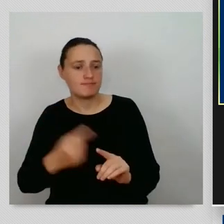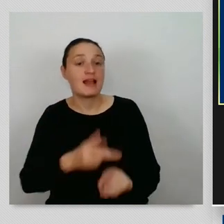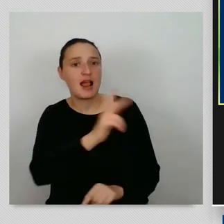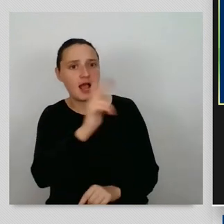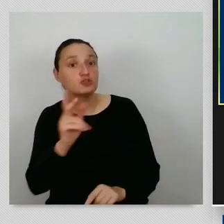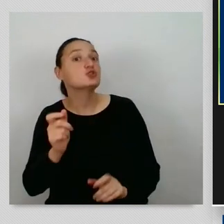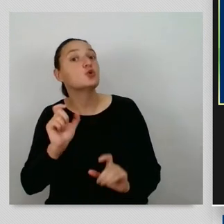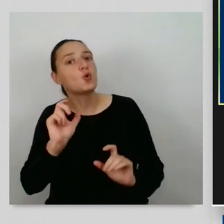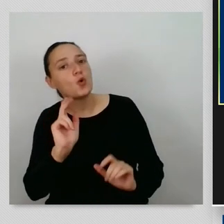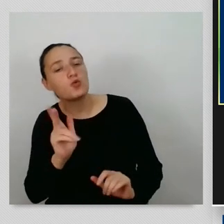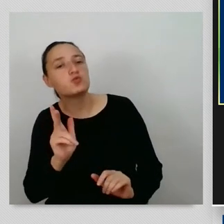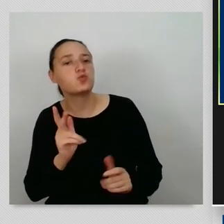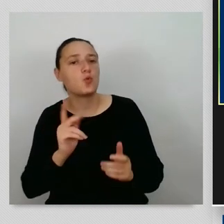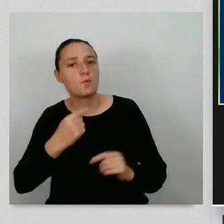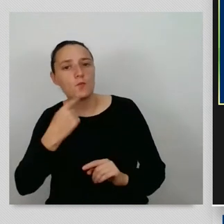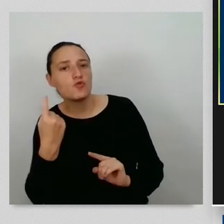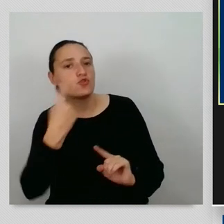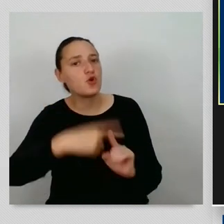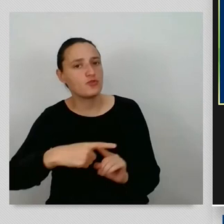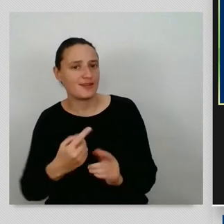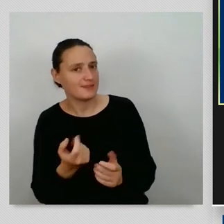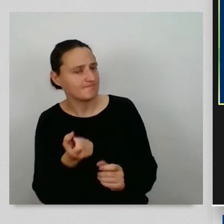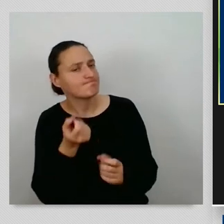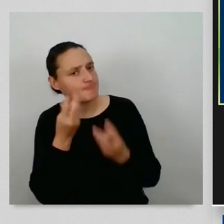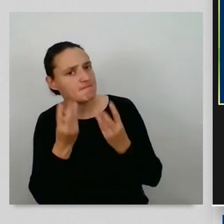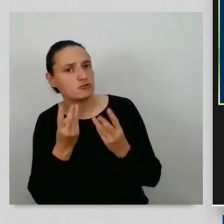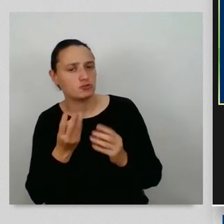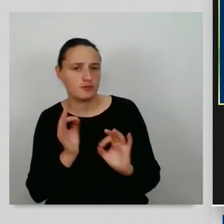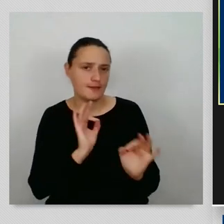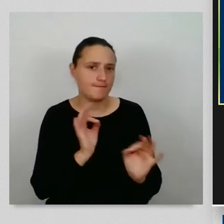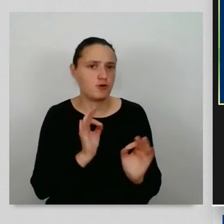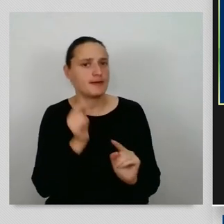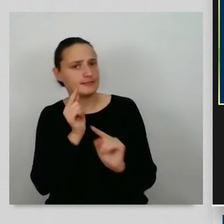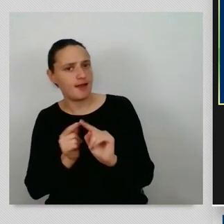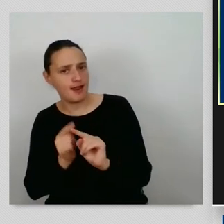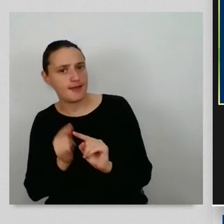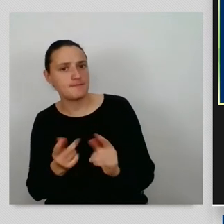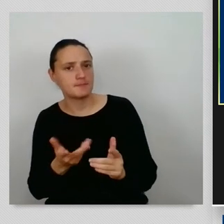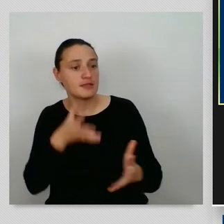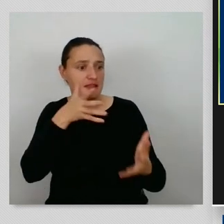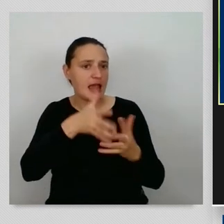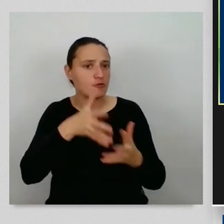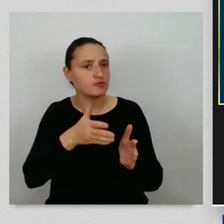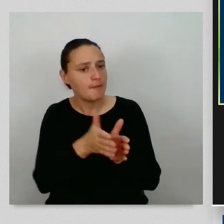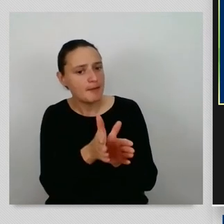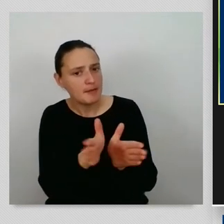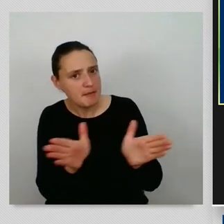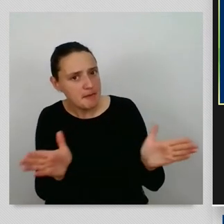wiele ciekawych i istotnych informacji, też uzupełnia diagnozę.